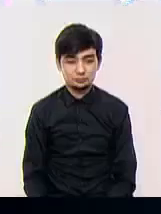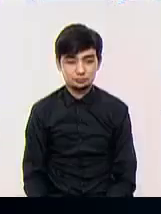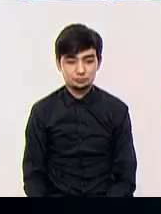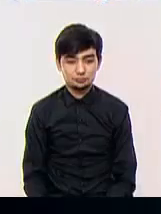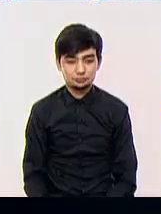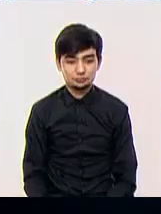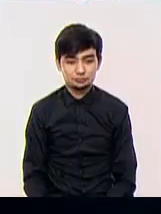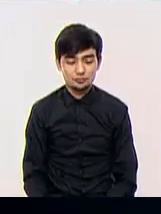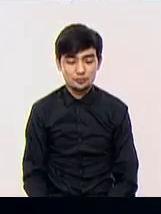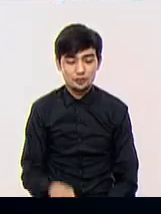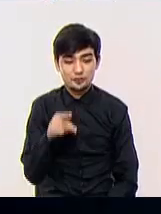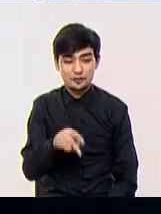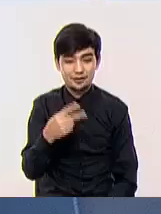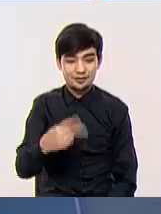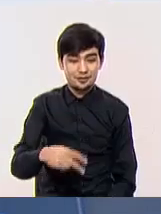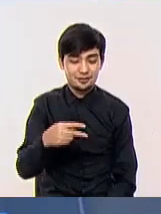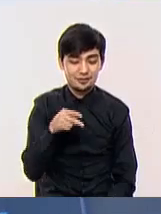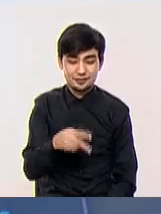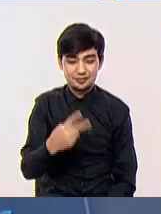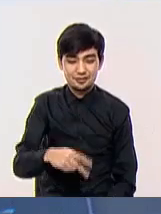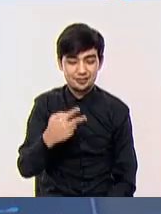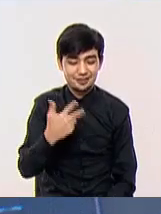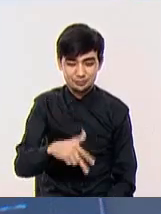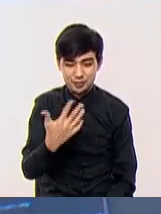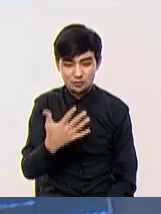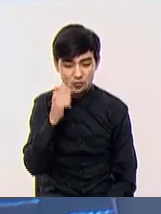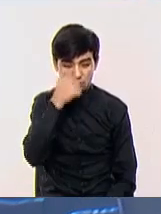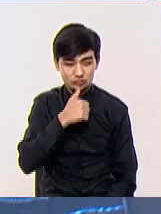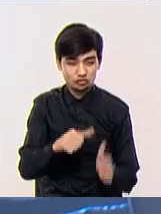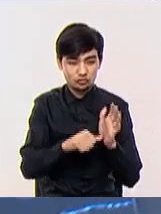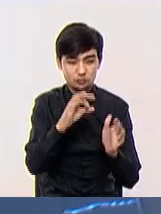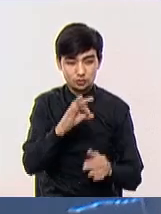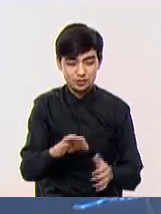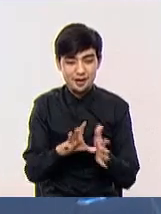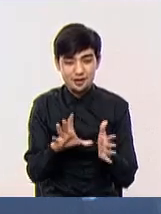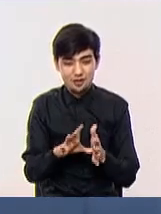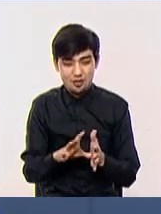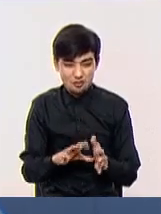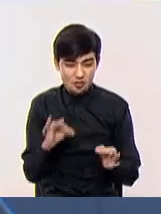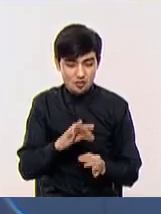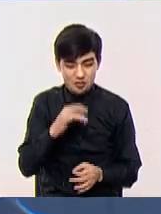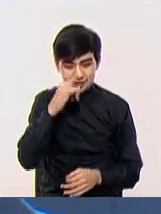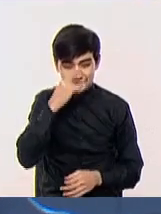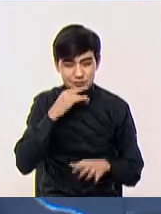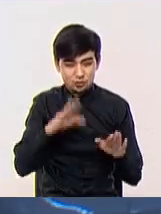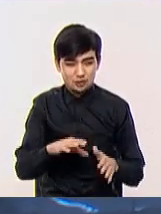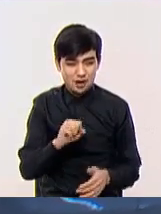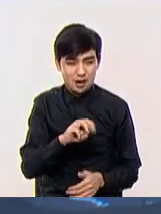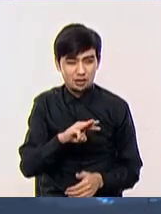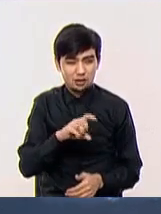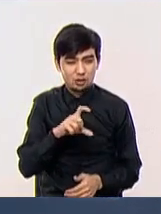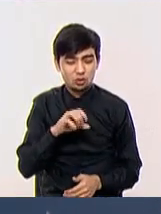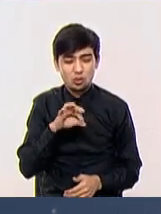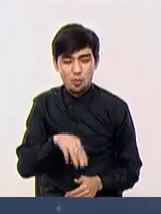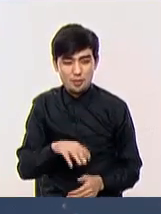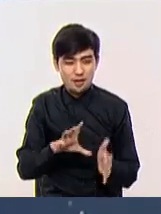к 2035 году 6 процентов электроэнергии в казахстане будет генерировать атомной электростанции